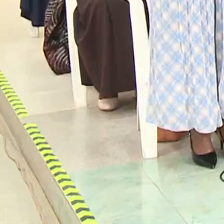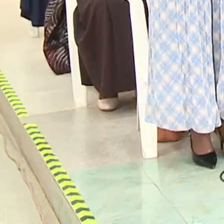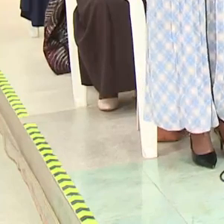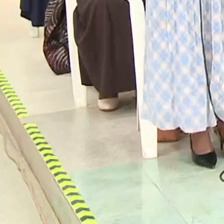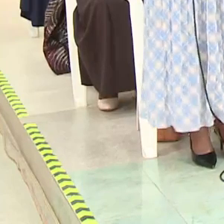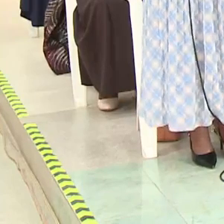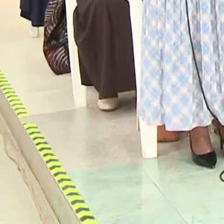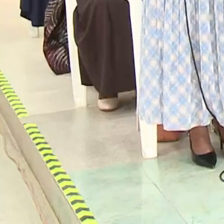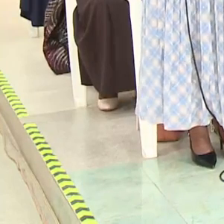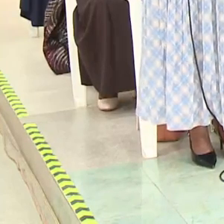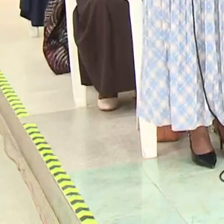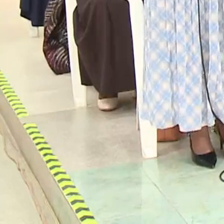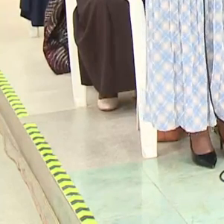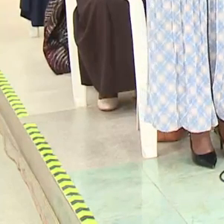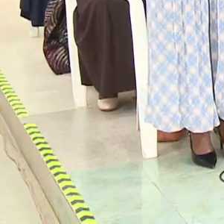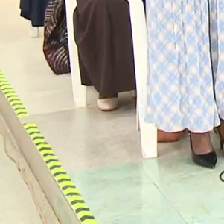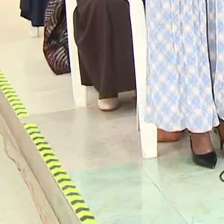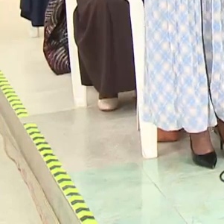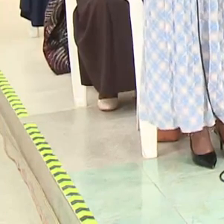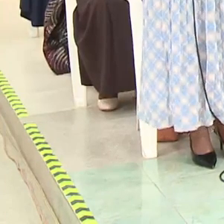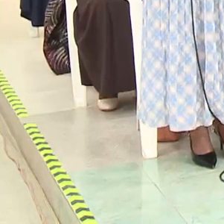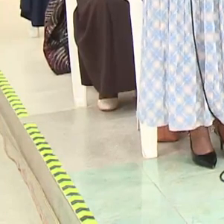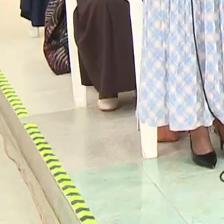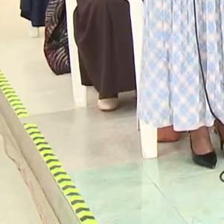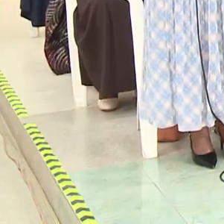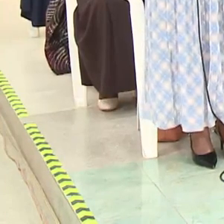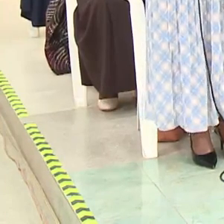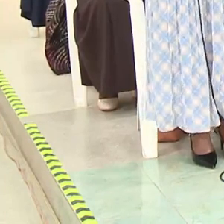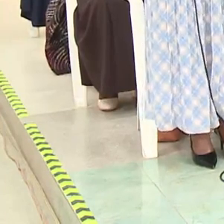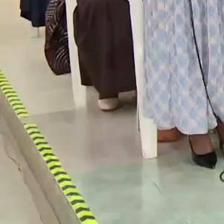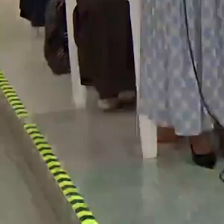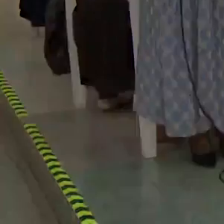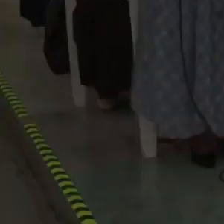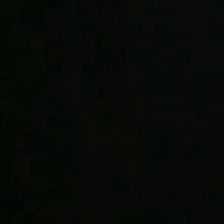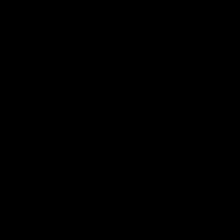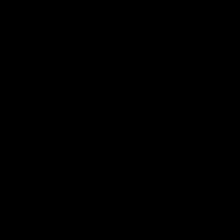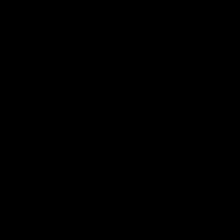Ni ndani ya jina la Yesu Kristo na kushukuru. Amen. Amani ya Bwana isindikize.